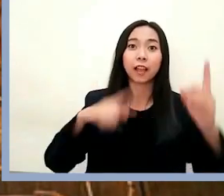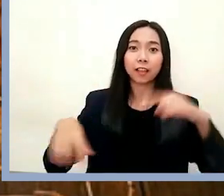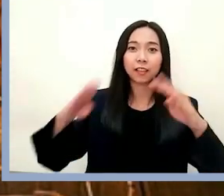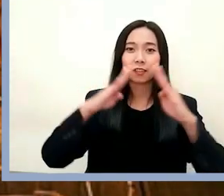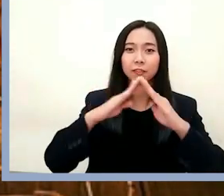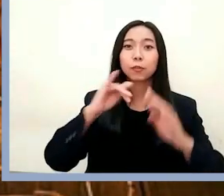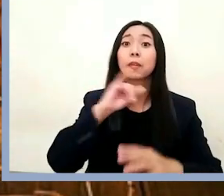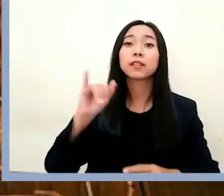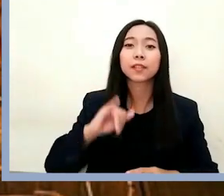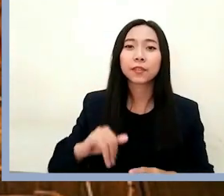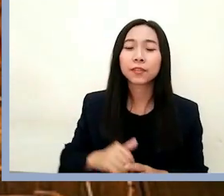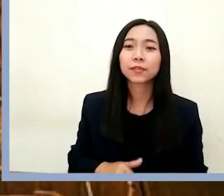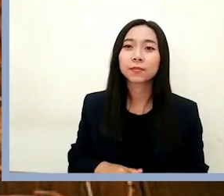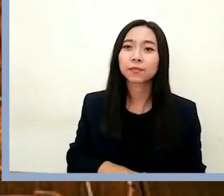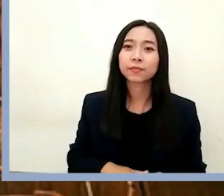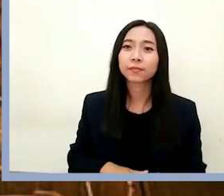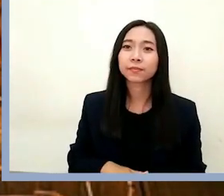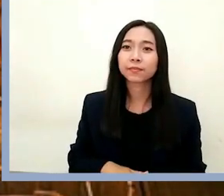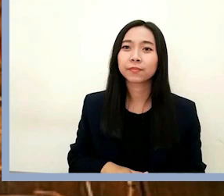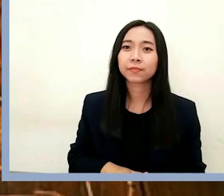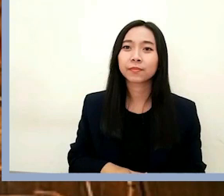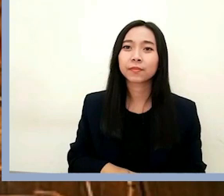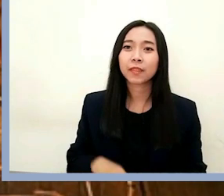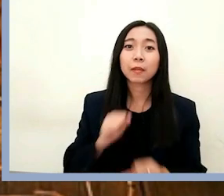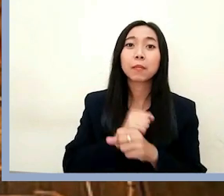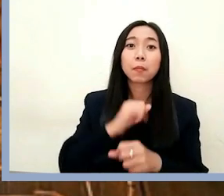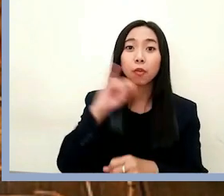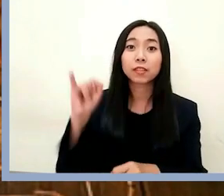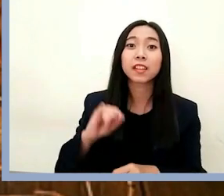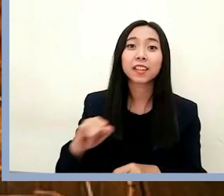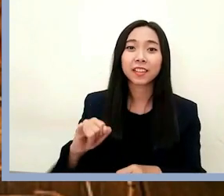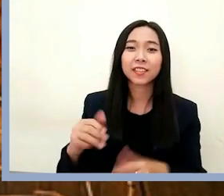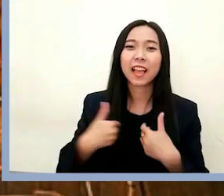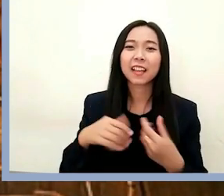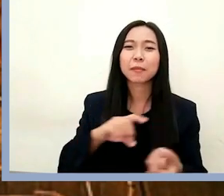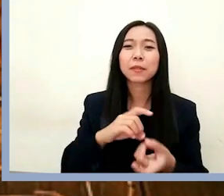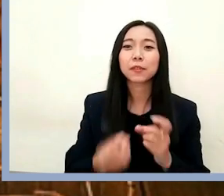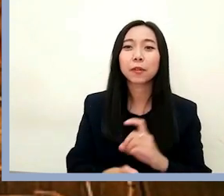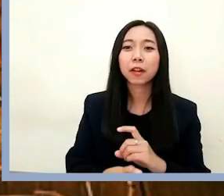sakit menyebabkan sakit mengalami pertobatan